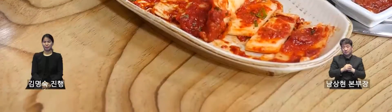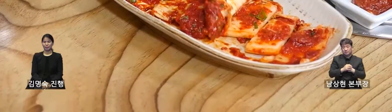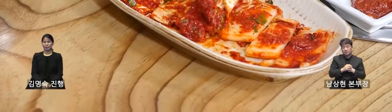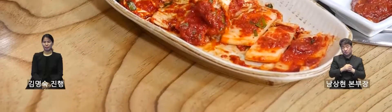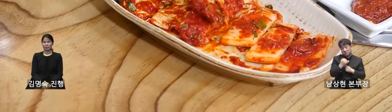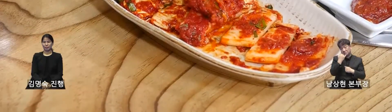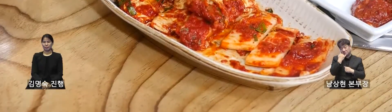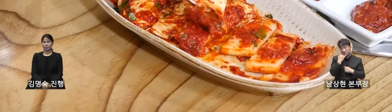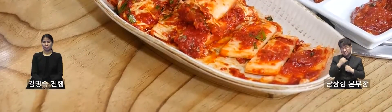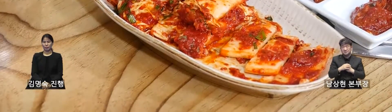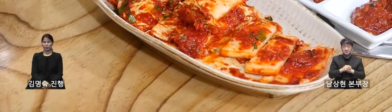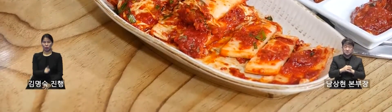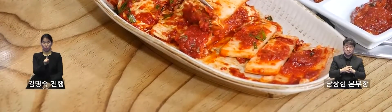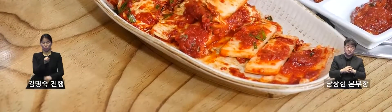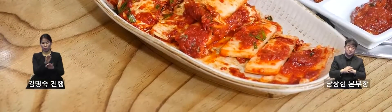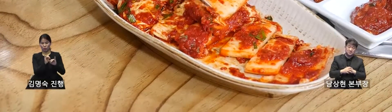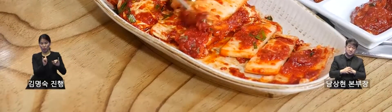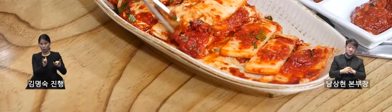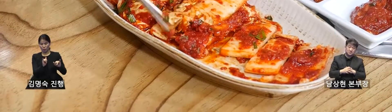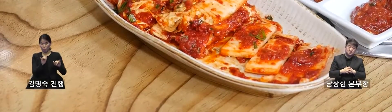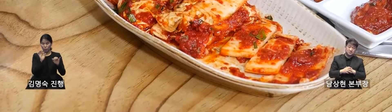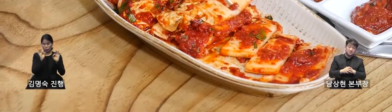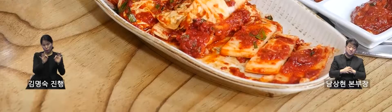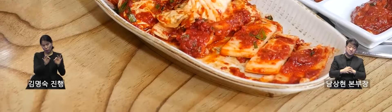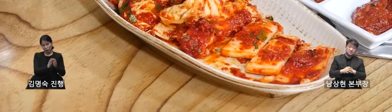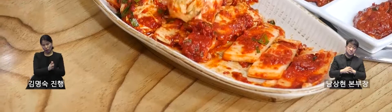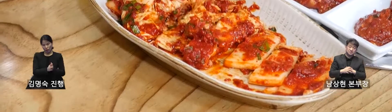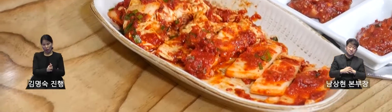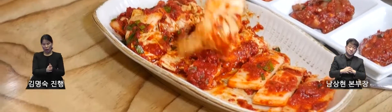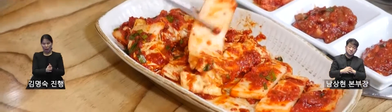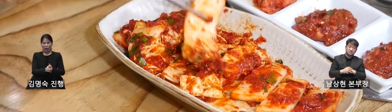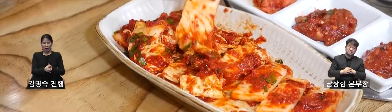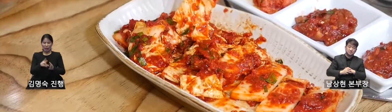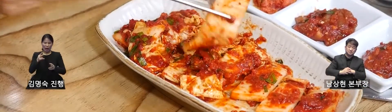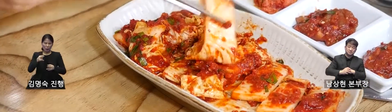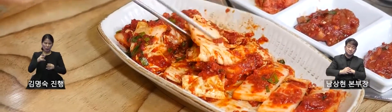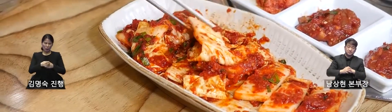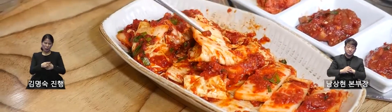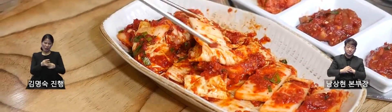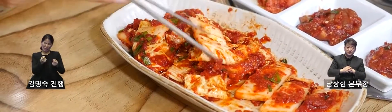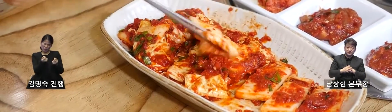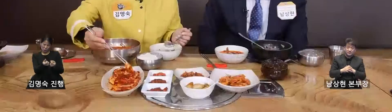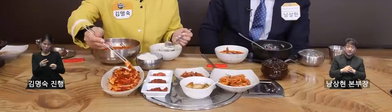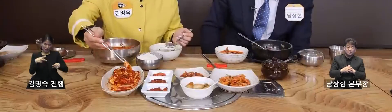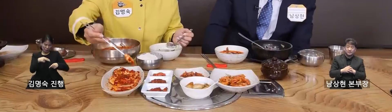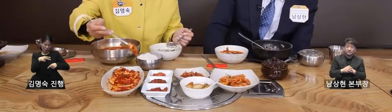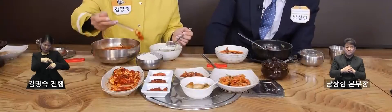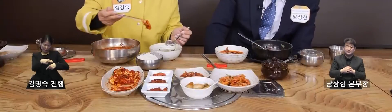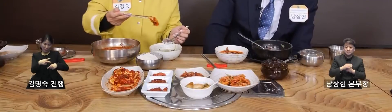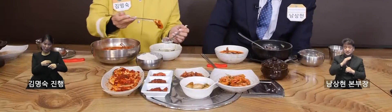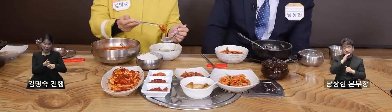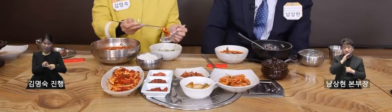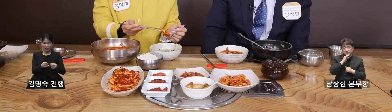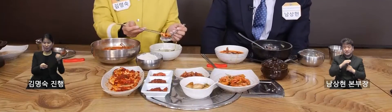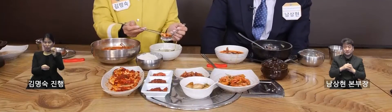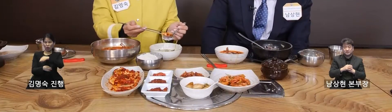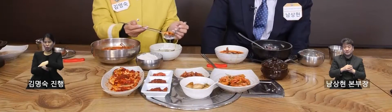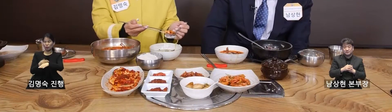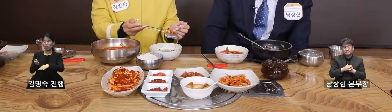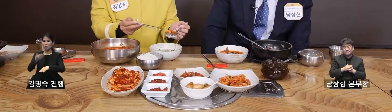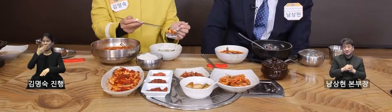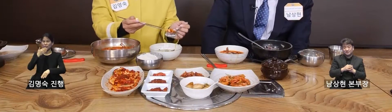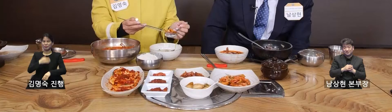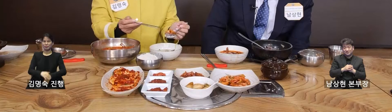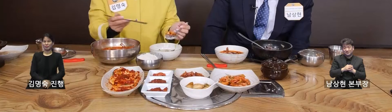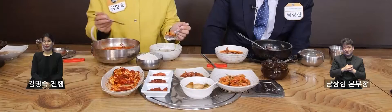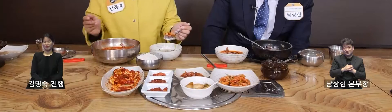좋아요. 어떤 분 보니까 이거를 되게 가위로 통통통 잘게 잘라서 네. 아유